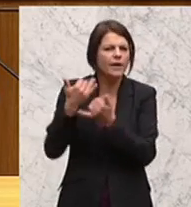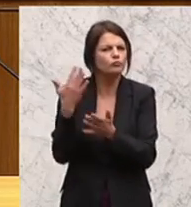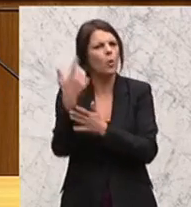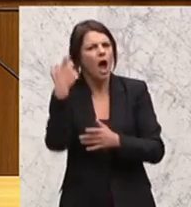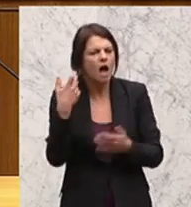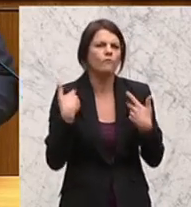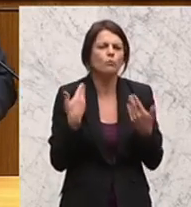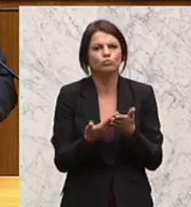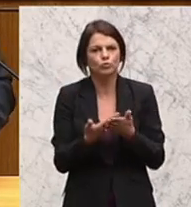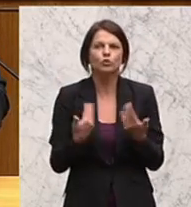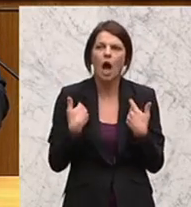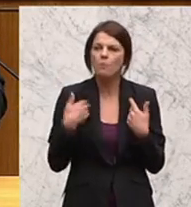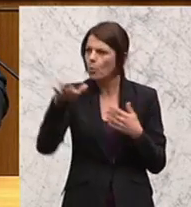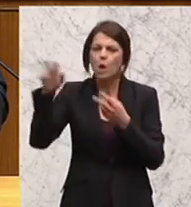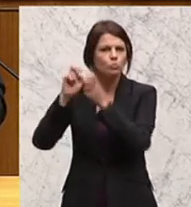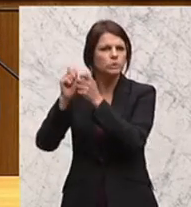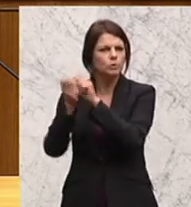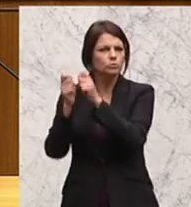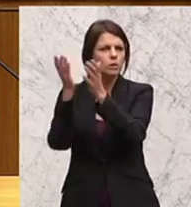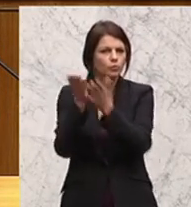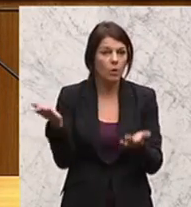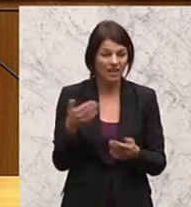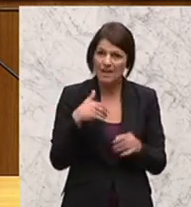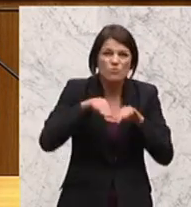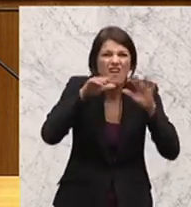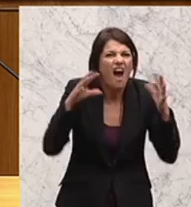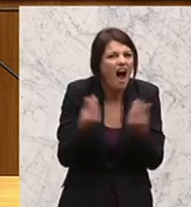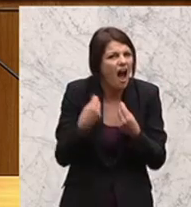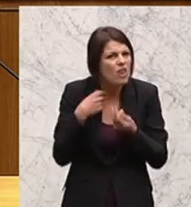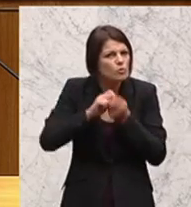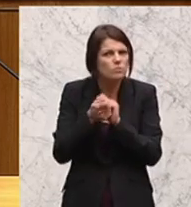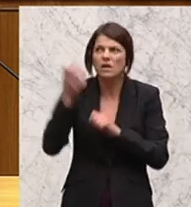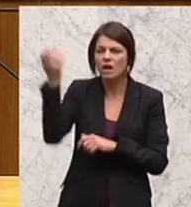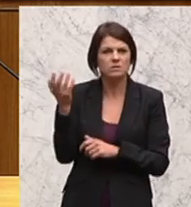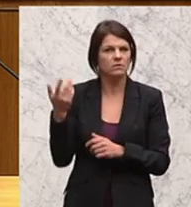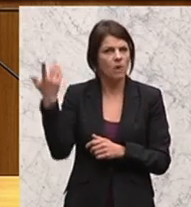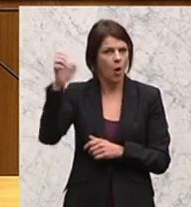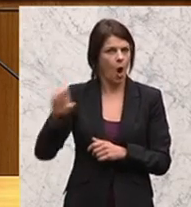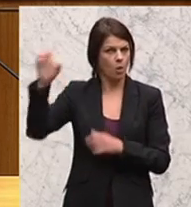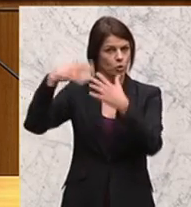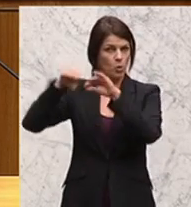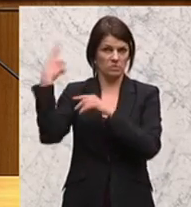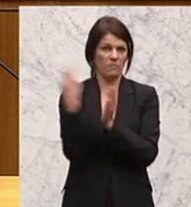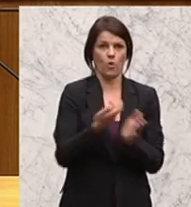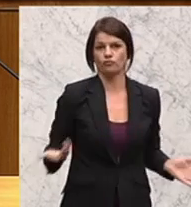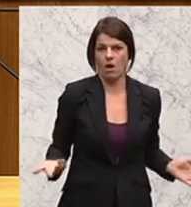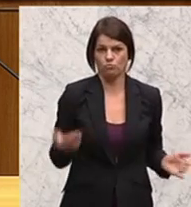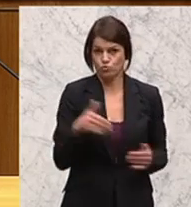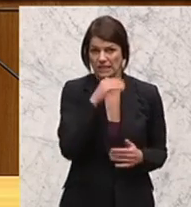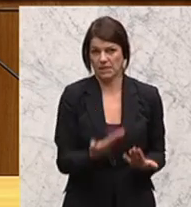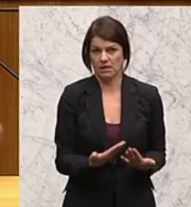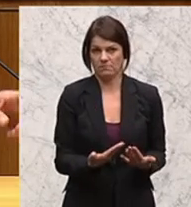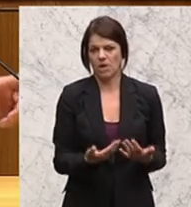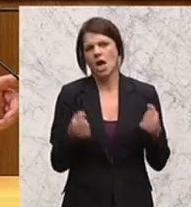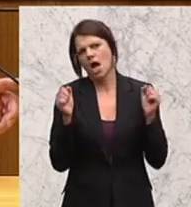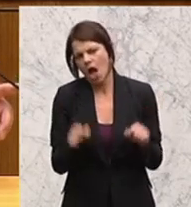und es ist eigentlich schon überall umgesetzt. Ja, wir müssen ja nicht alles umsetzen, was von Seiten der Europäischen Union kommt. Und da kann